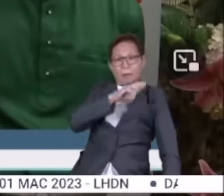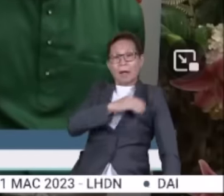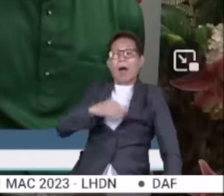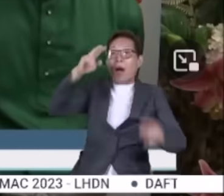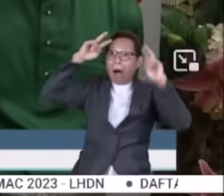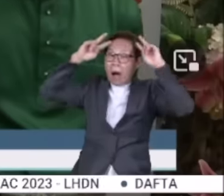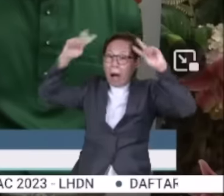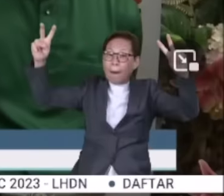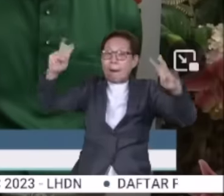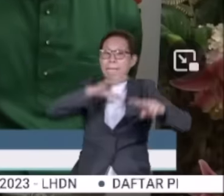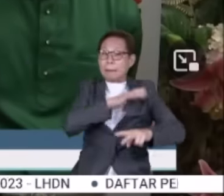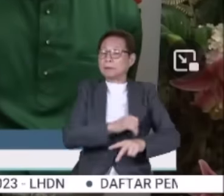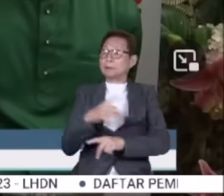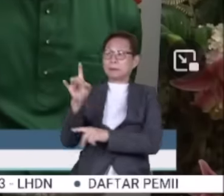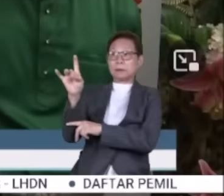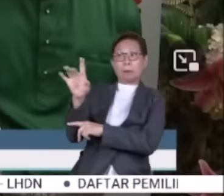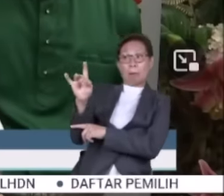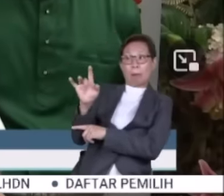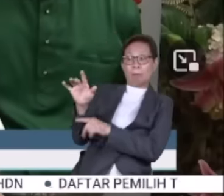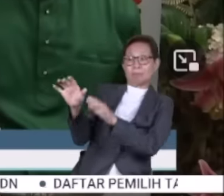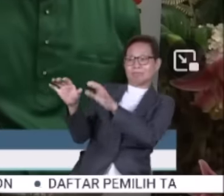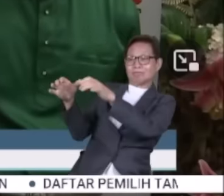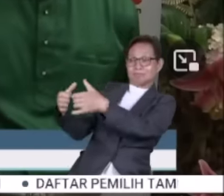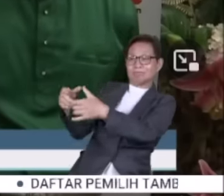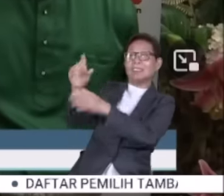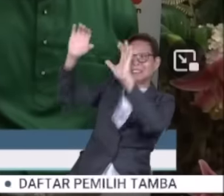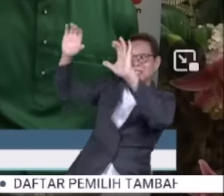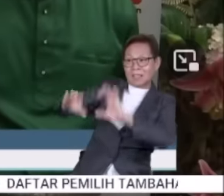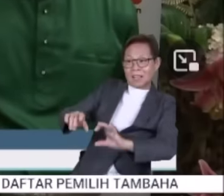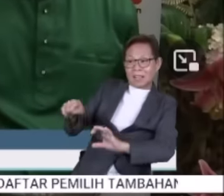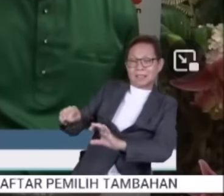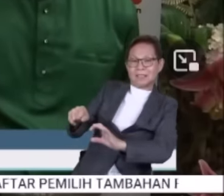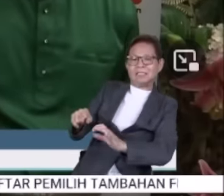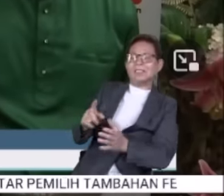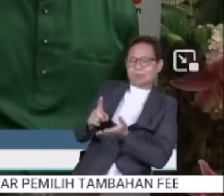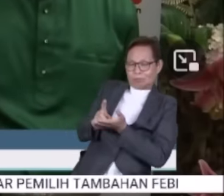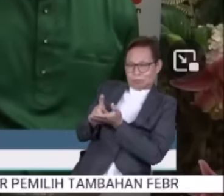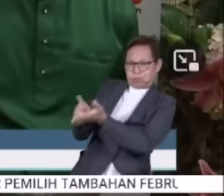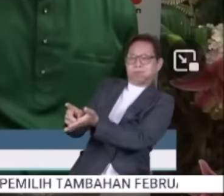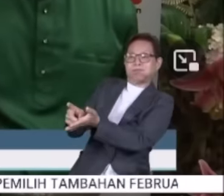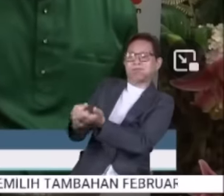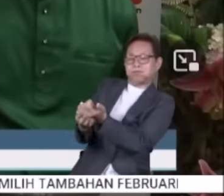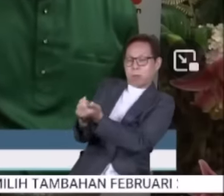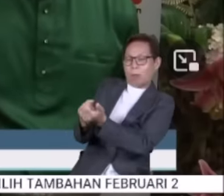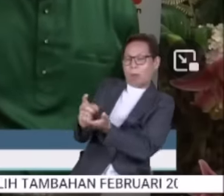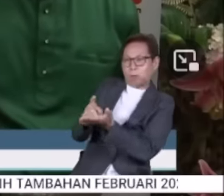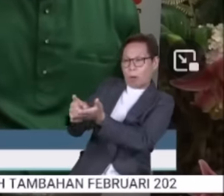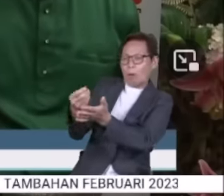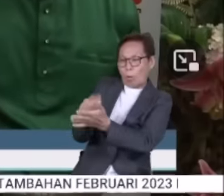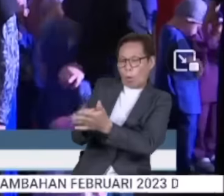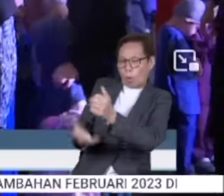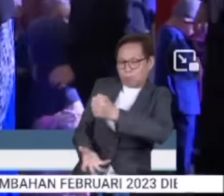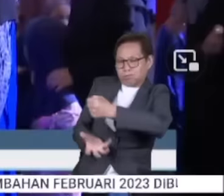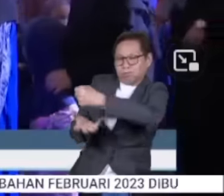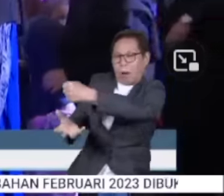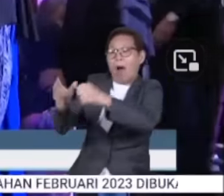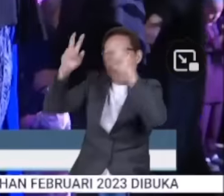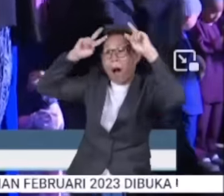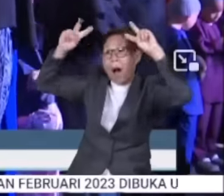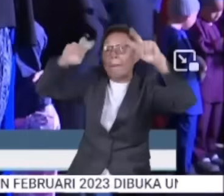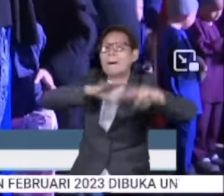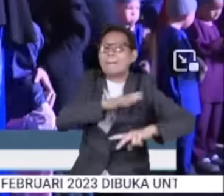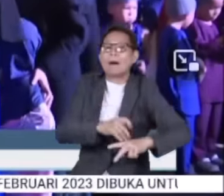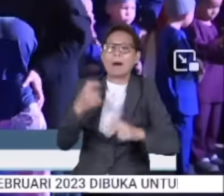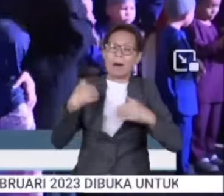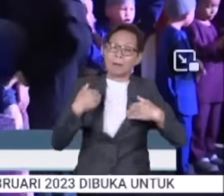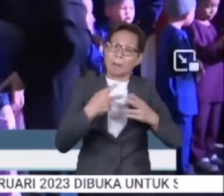Palestin adalah salah satu daripada medium ataupun wasilah untuk kita menyumbang dan menyampaikan dana. Turut disampaikan